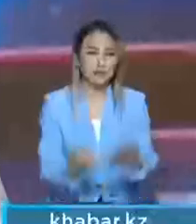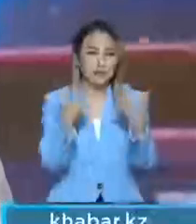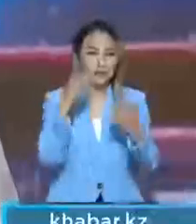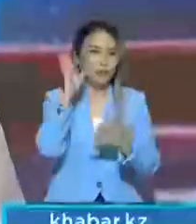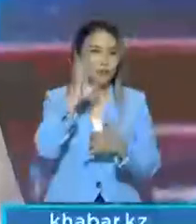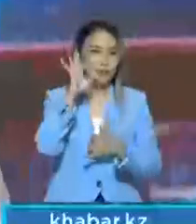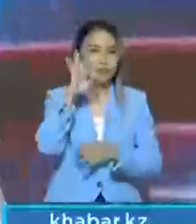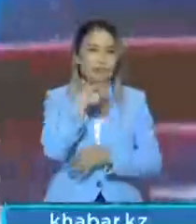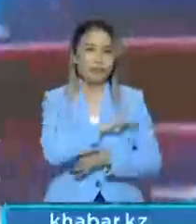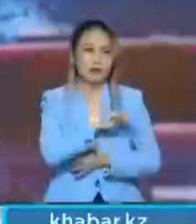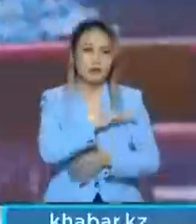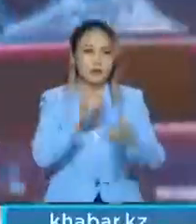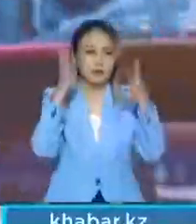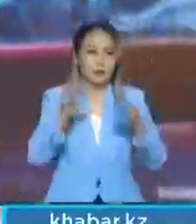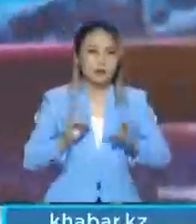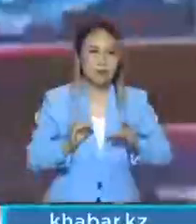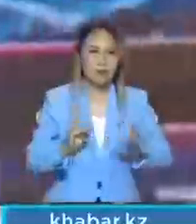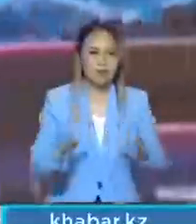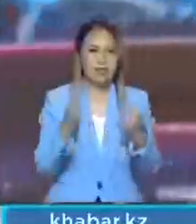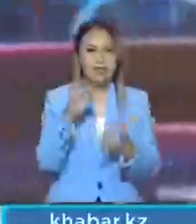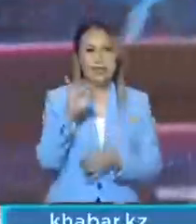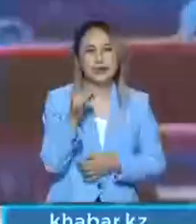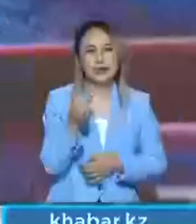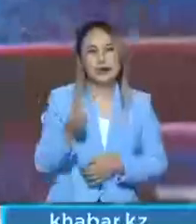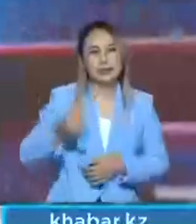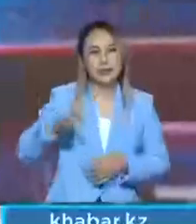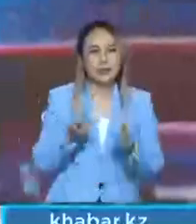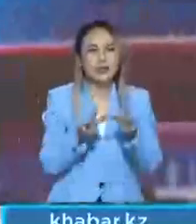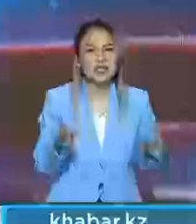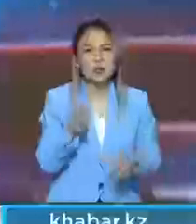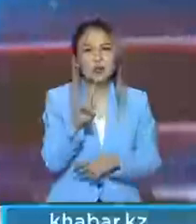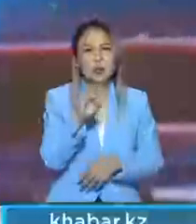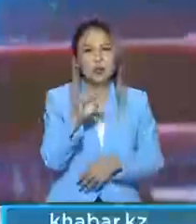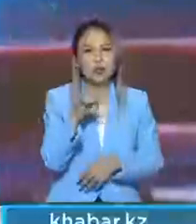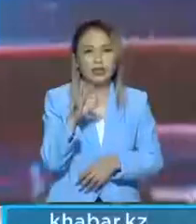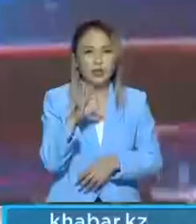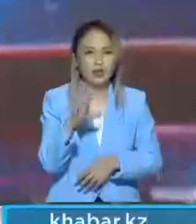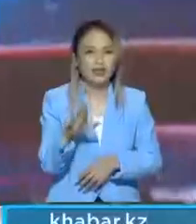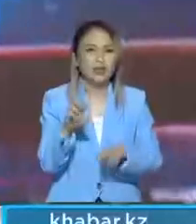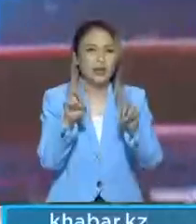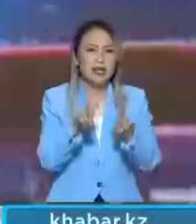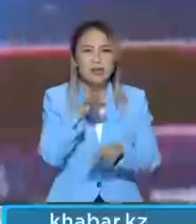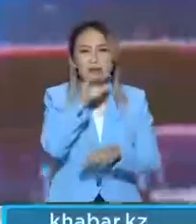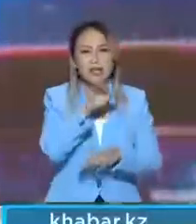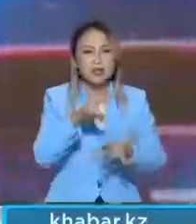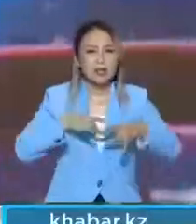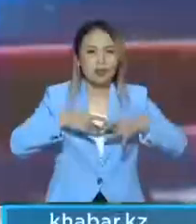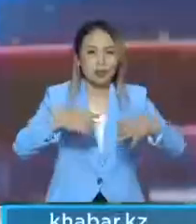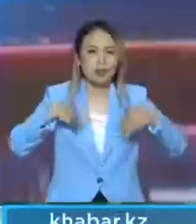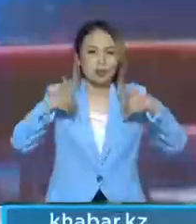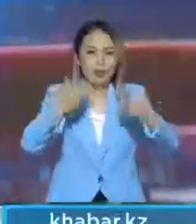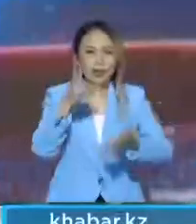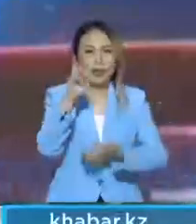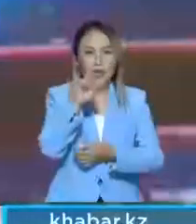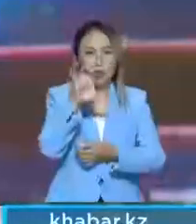Бүгін су шаруашылығы қызметкерлерінің күні. Су ресурстар және ирригация министрі Нұржан Нұржігітов сала мамандарын кәсіби мерекесімен